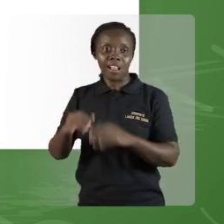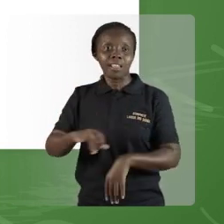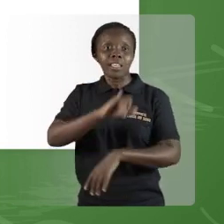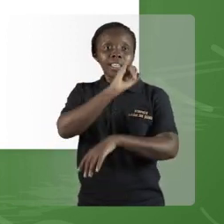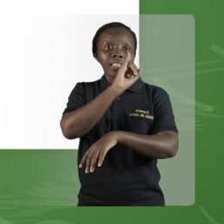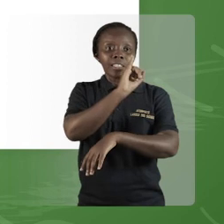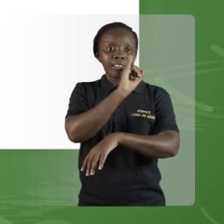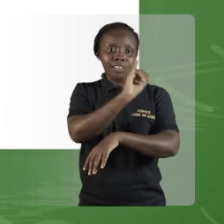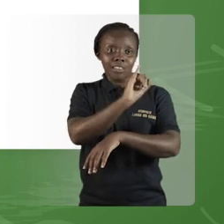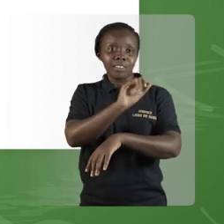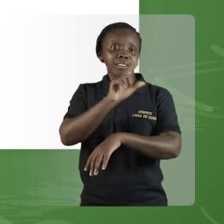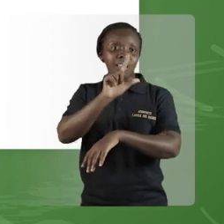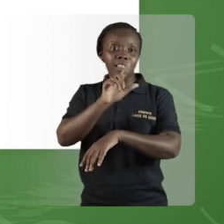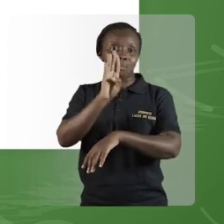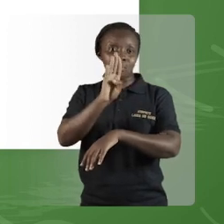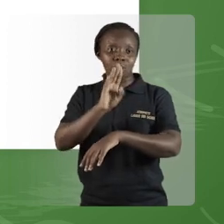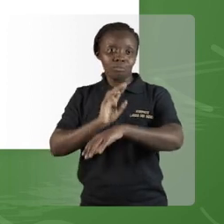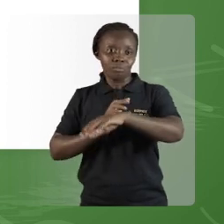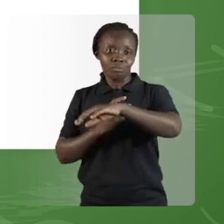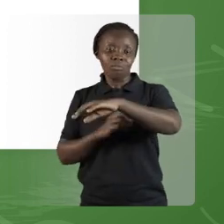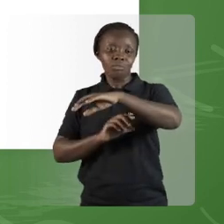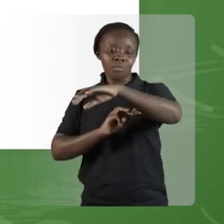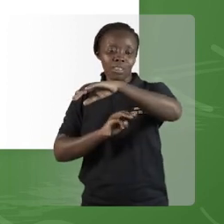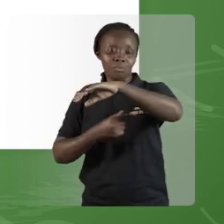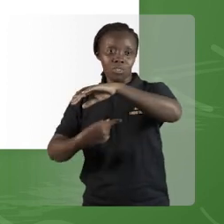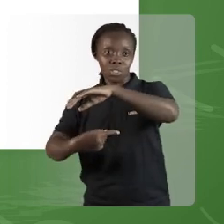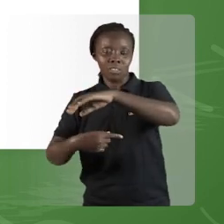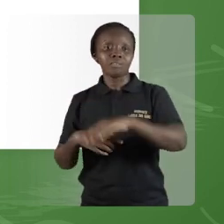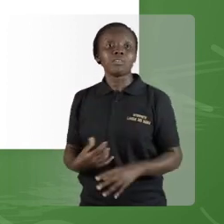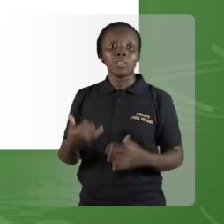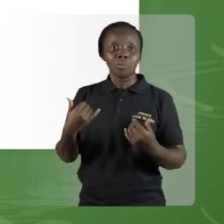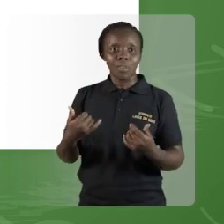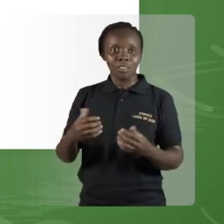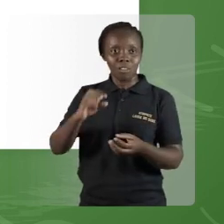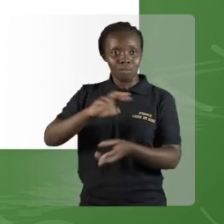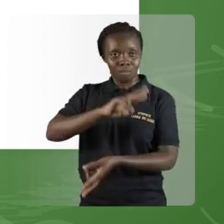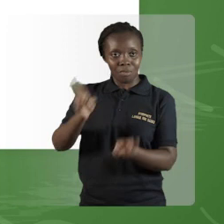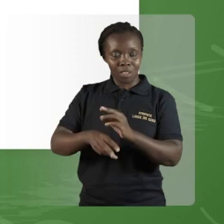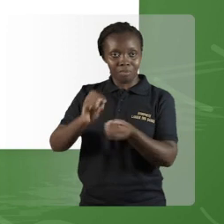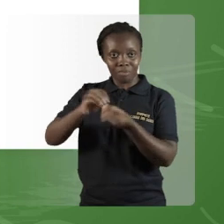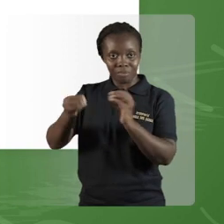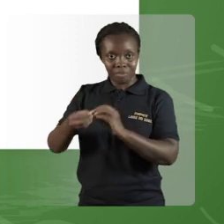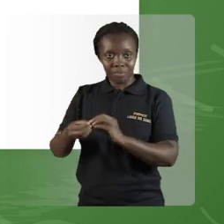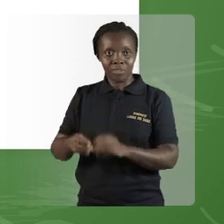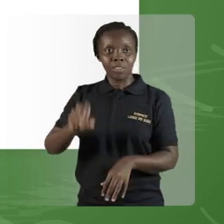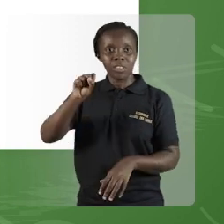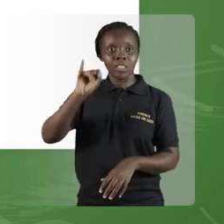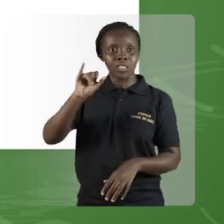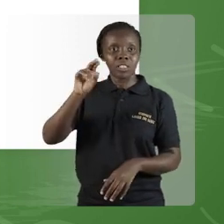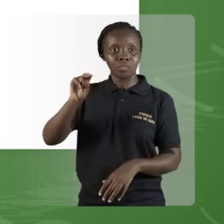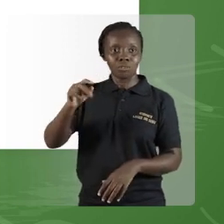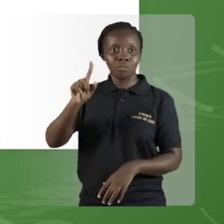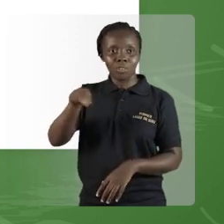MG. Passons à l'application numérique. sinus alpha égale à